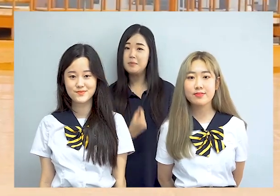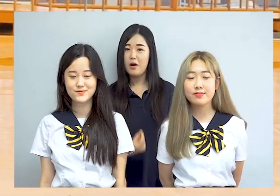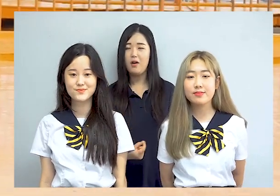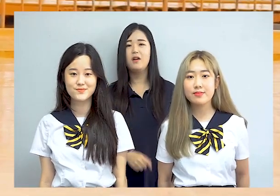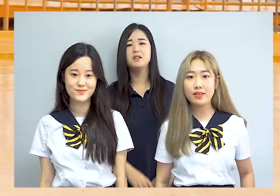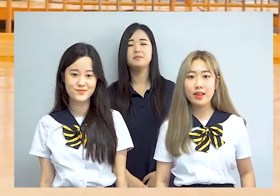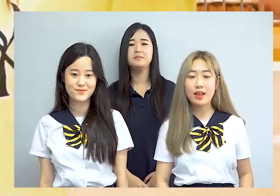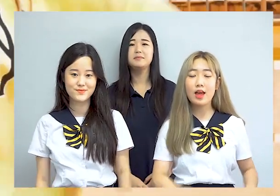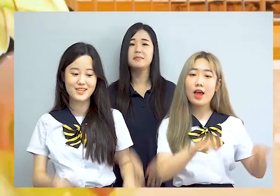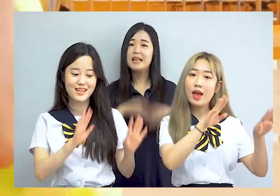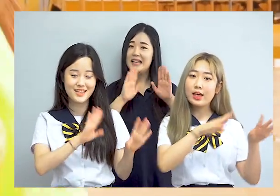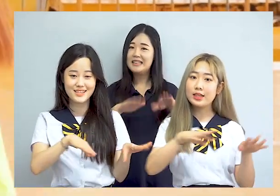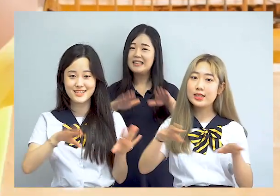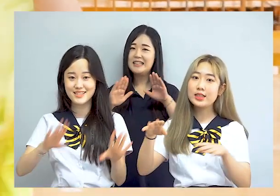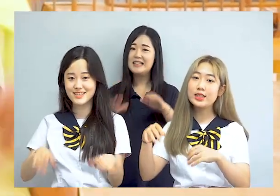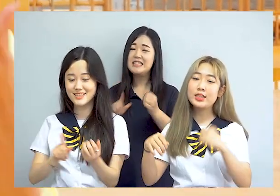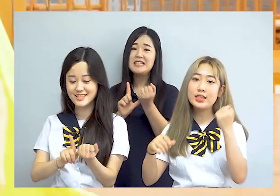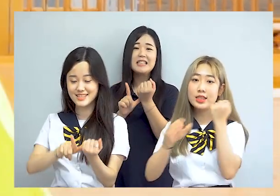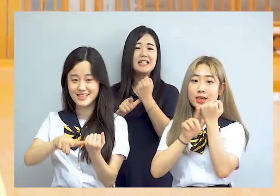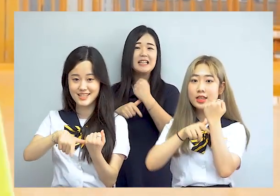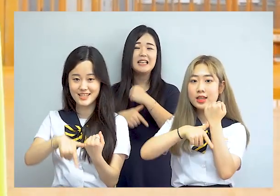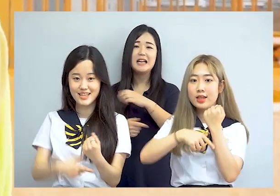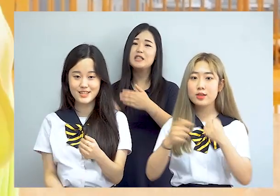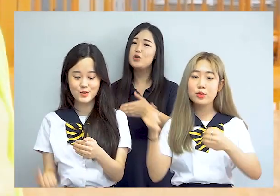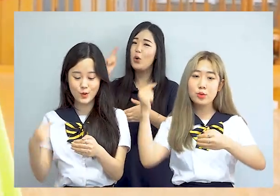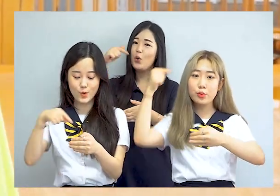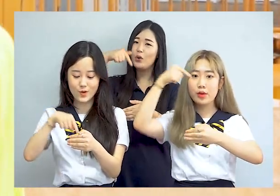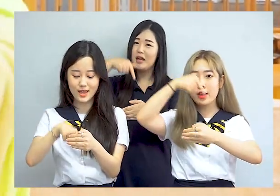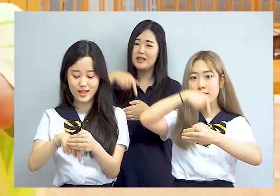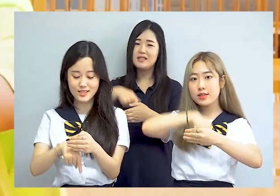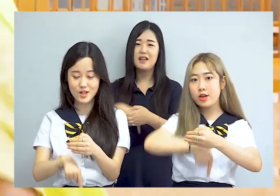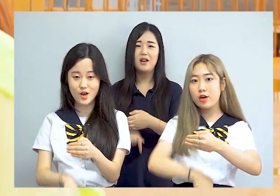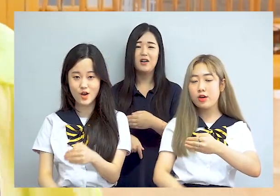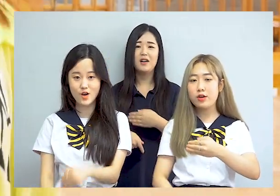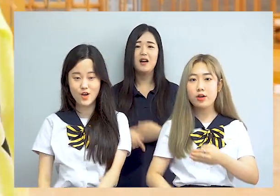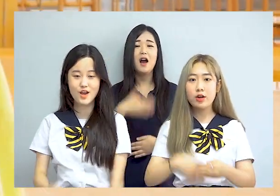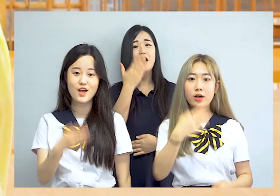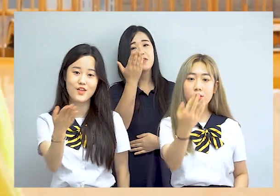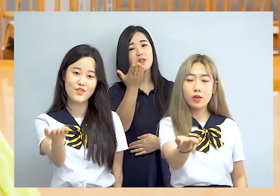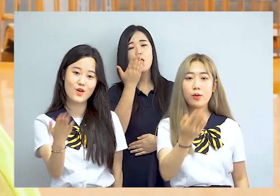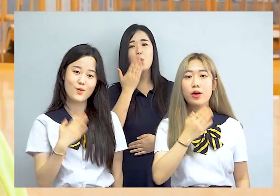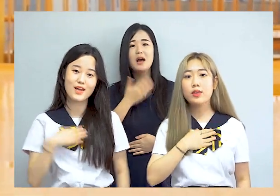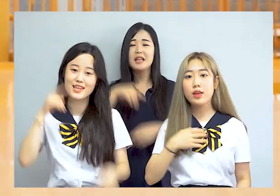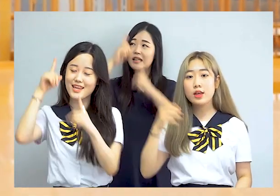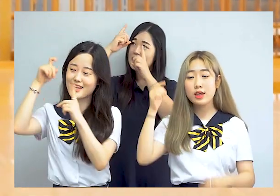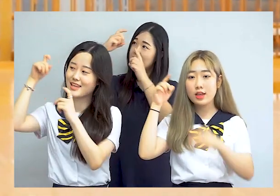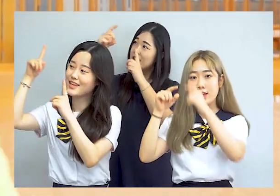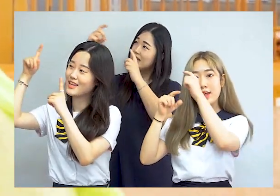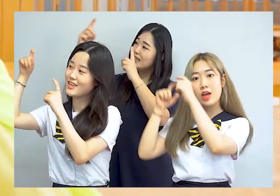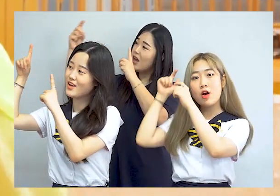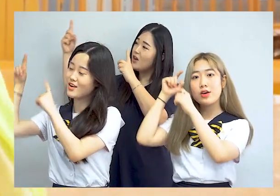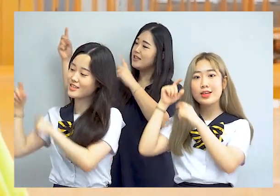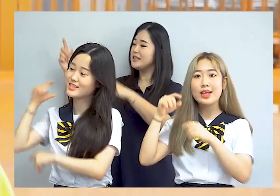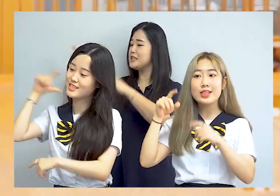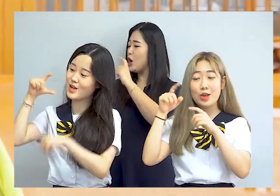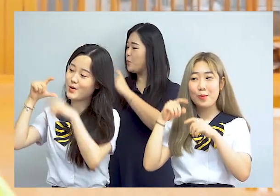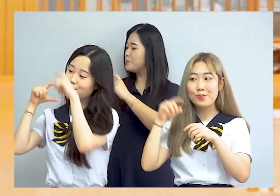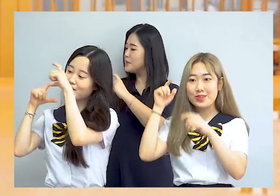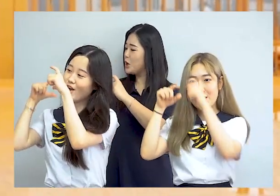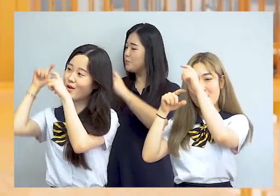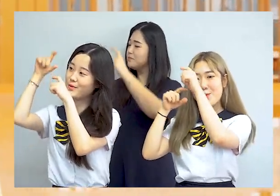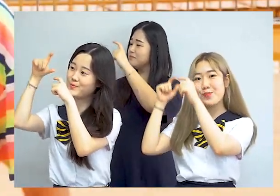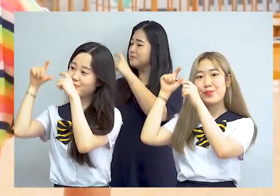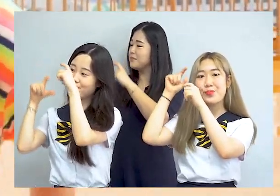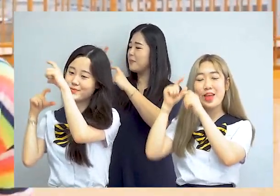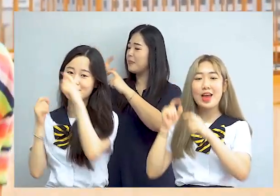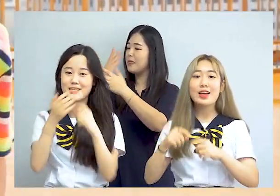받아보고 싶어. 흐르는 시간 속에서 너와 내 기억은